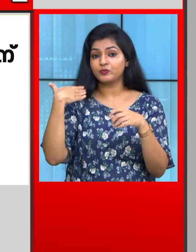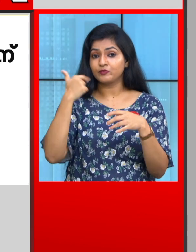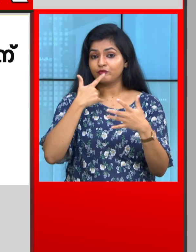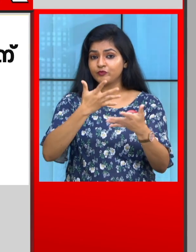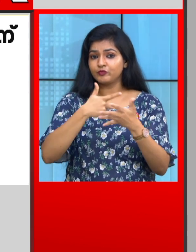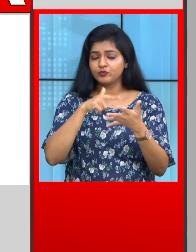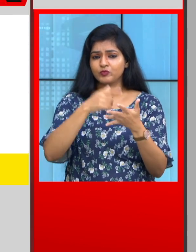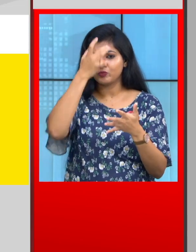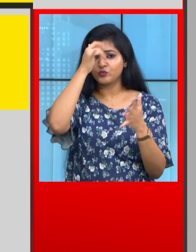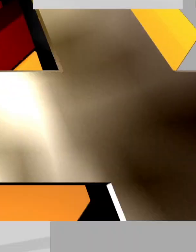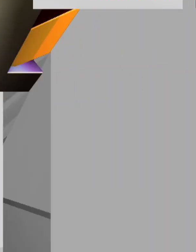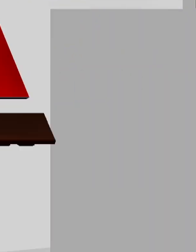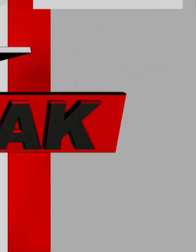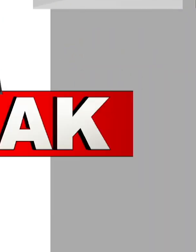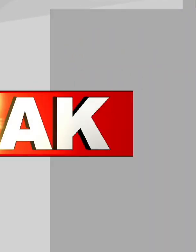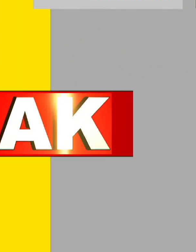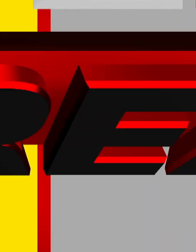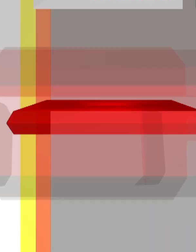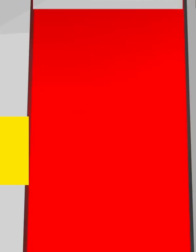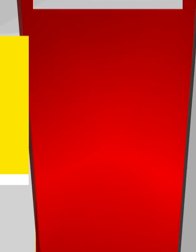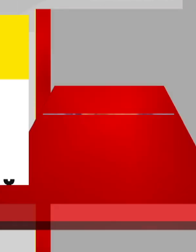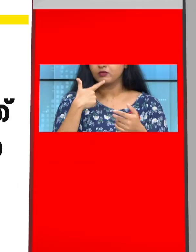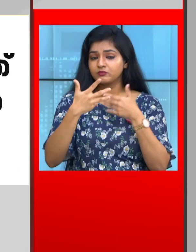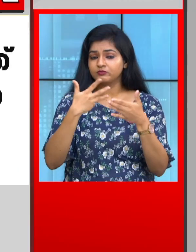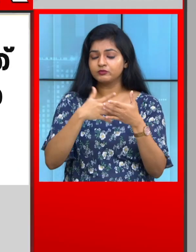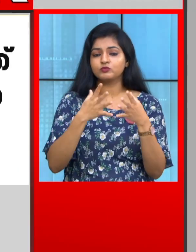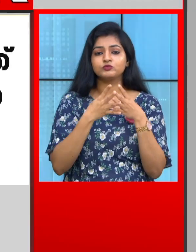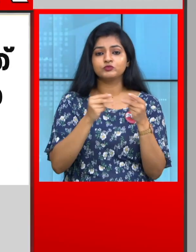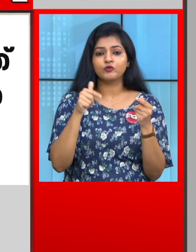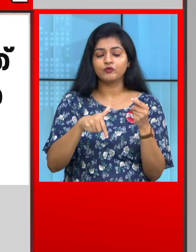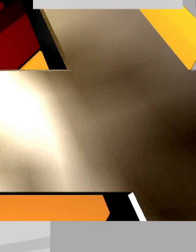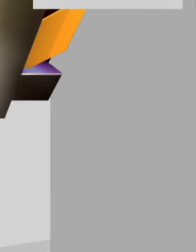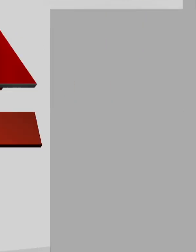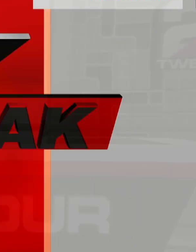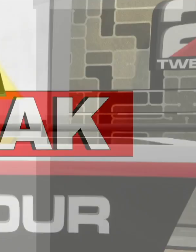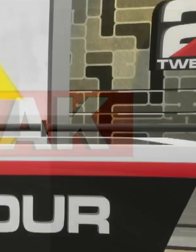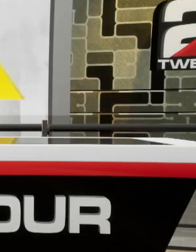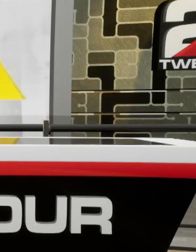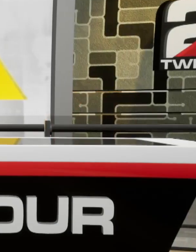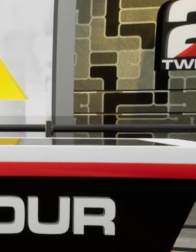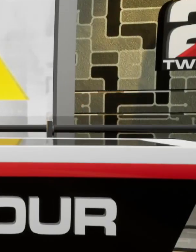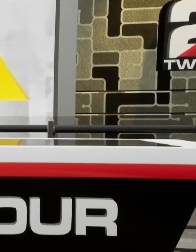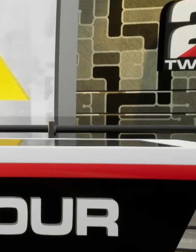രീതിയിൽ ആളിപ്പടരാതിരുന്നത് എന്നൊരു കാര്യമാണ് അദ്ദേഹം ഇന്ന് ആരോപിച്ചത്. ഷഹദ് റഹ്മാനാണ് വിവരങ്ങൾ നൽകിയത് വയനാട്ടിൽ നിന്ന്.